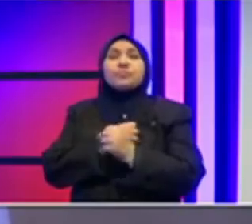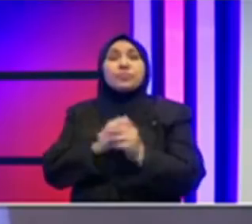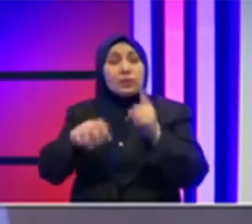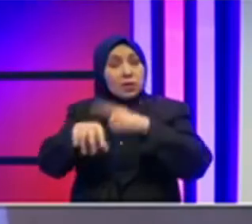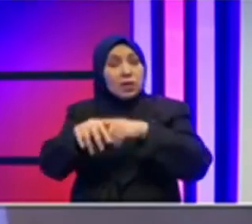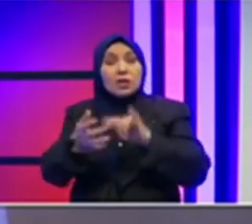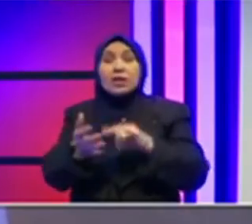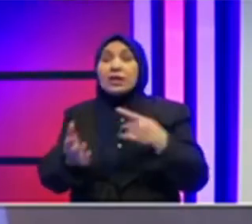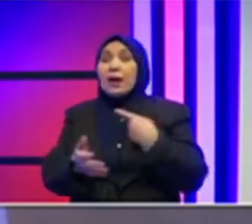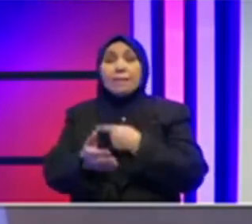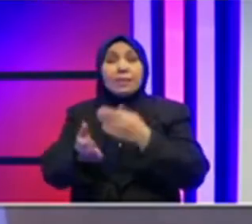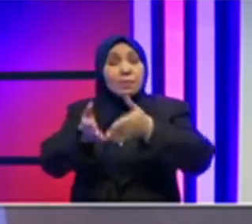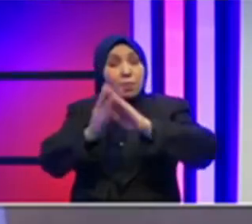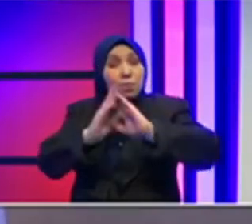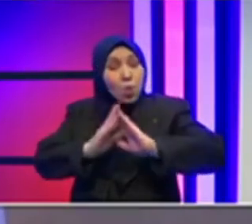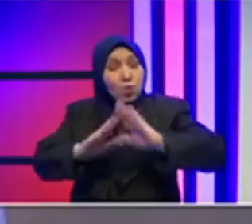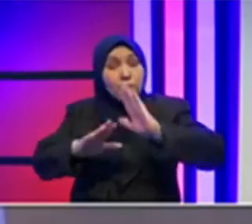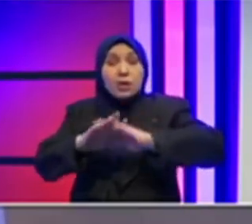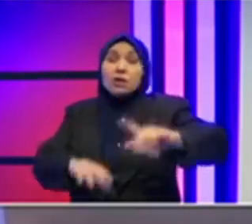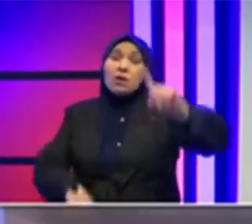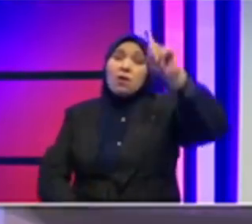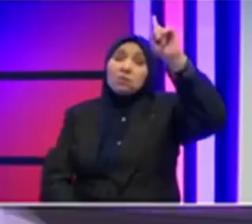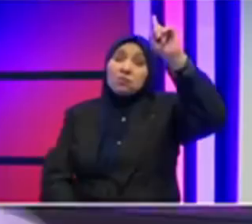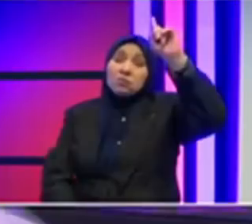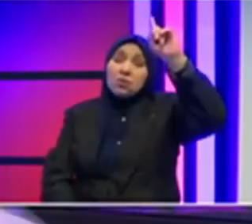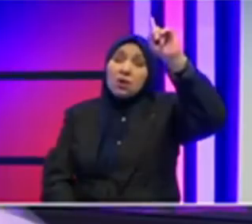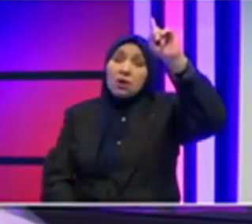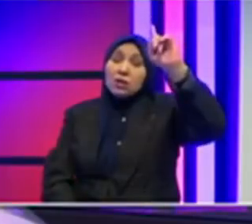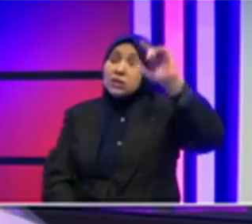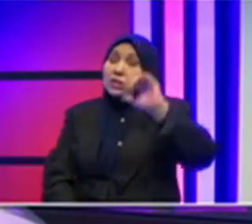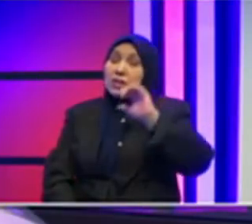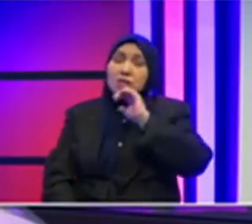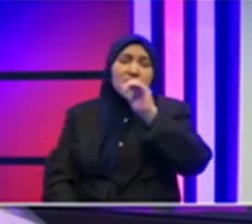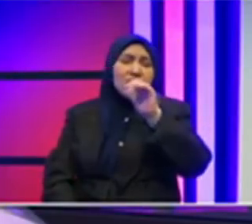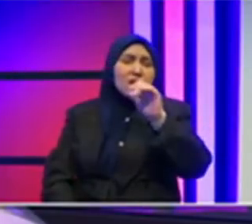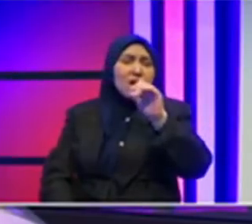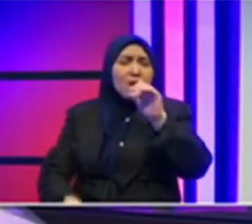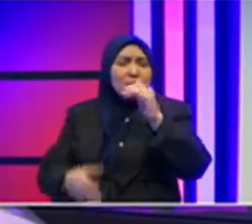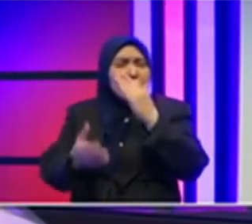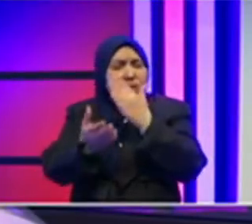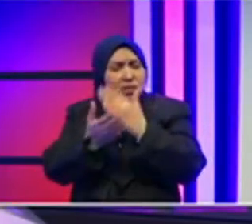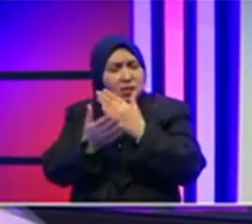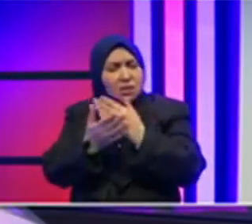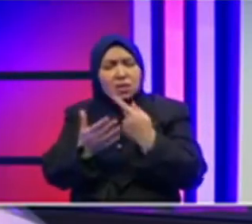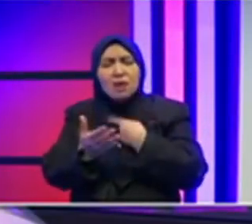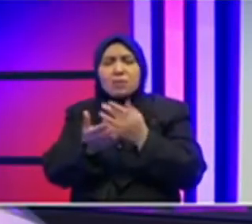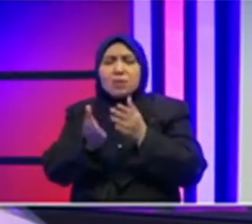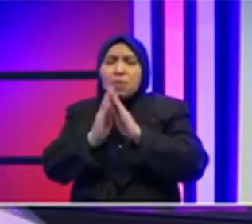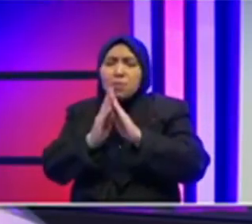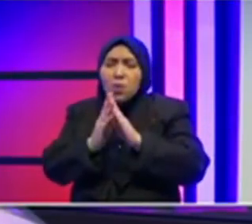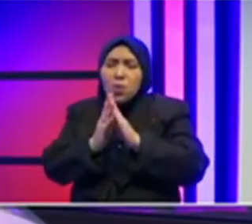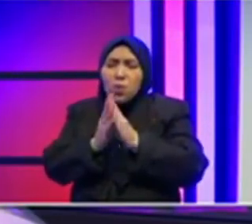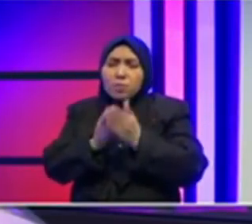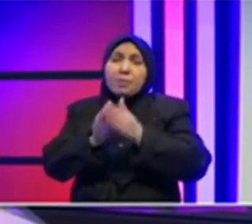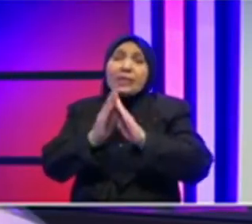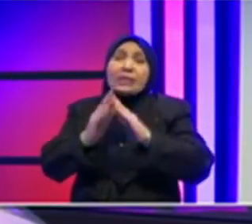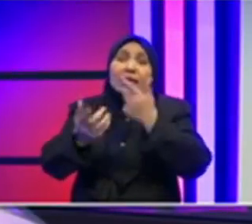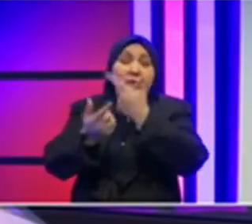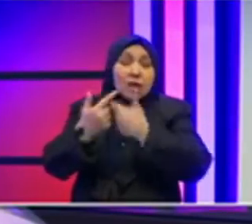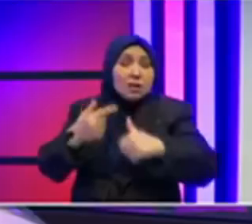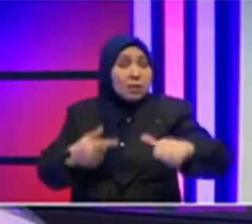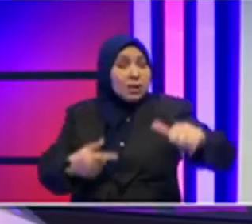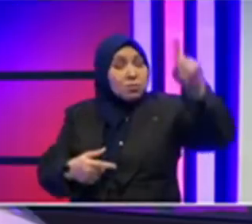ini kami memohon kehadratmu ya Allah Tidak putus-putus kami memohon merayu kepadamu ya Arhamar